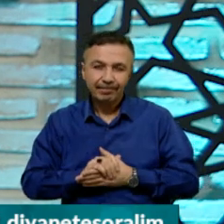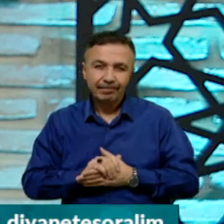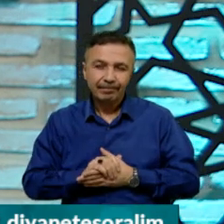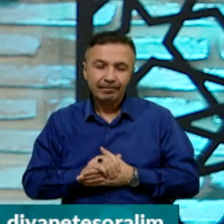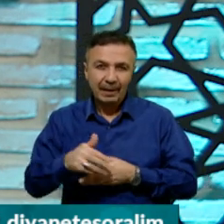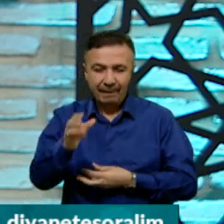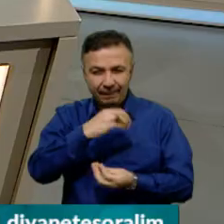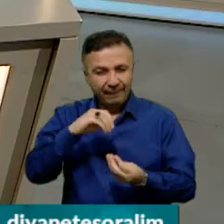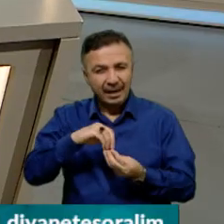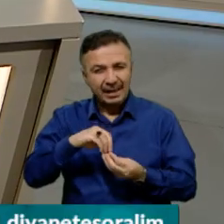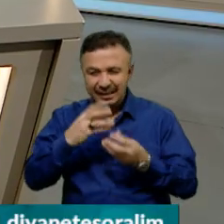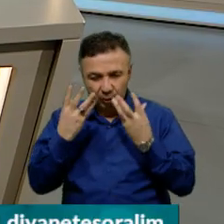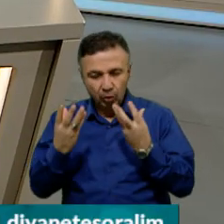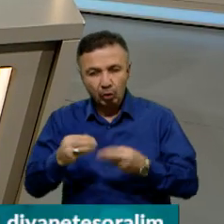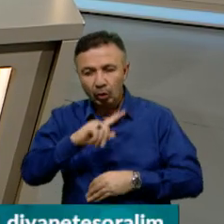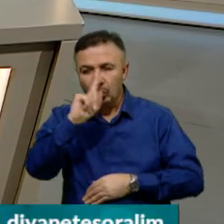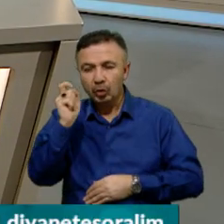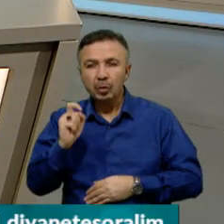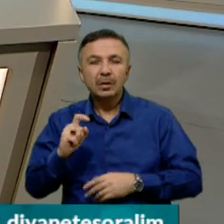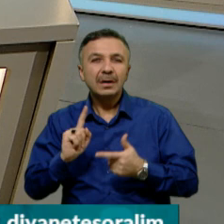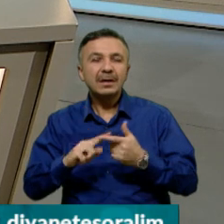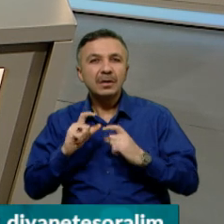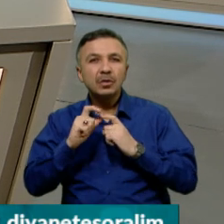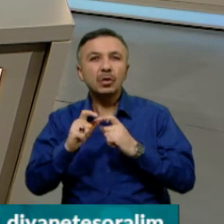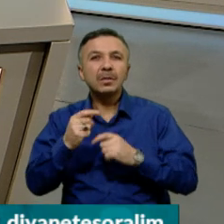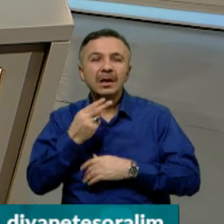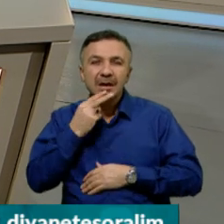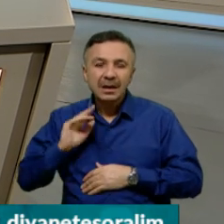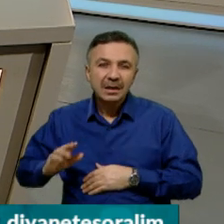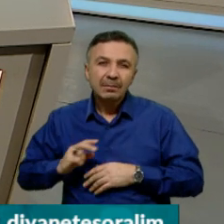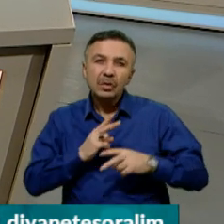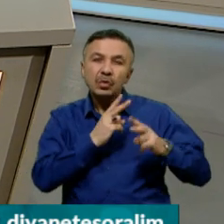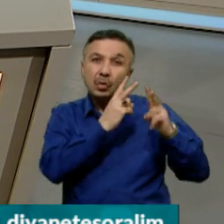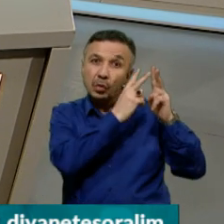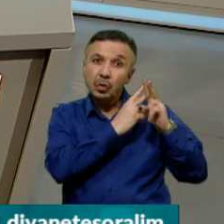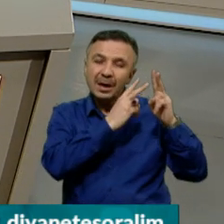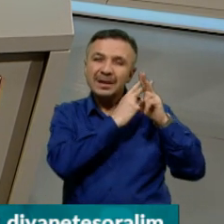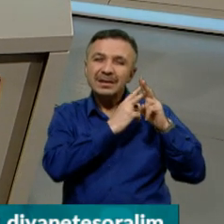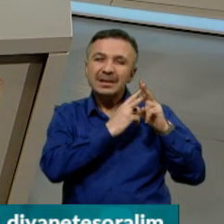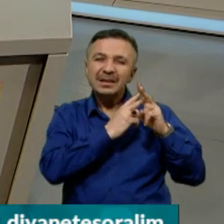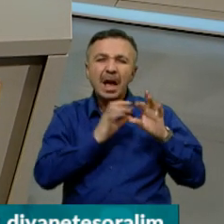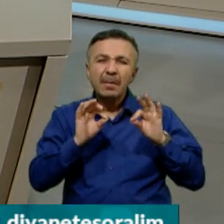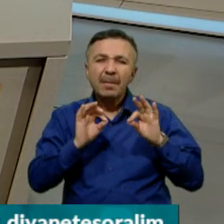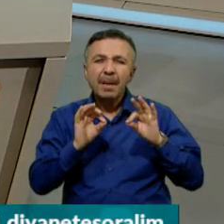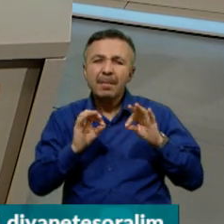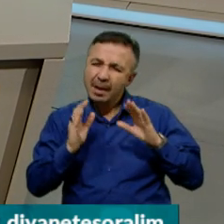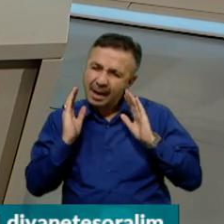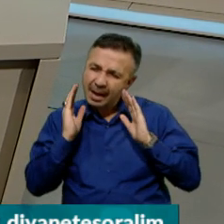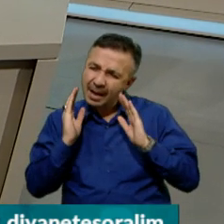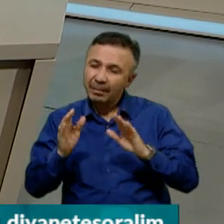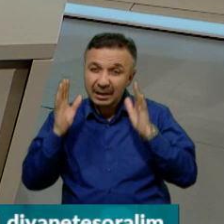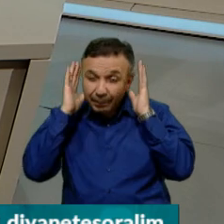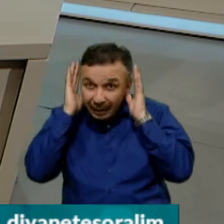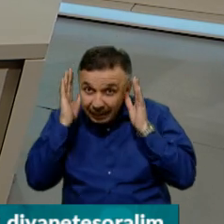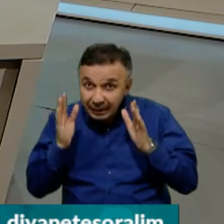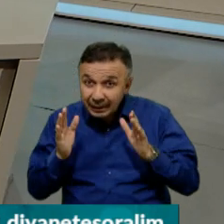Soralım sadece girer mi o sorun kızım rüyası devam ne oluyor olarak görüyor kendinize kendi namaz kılıyorduk